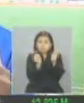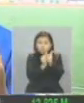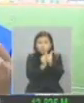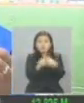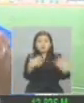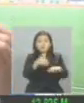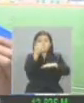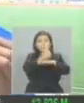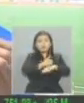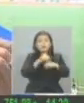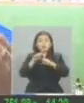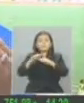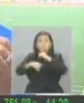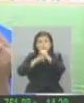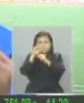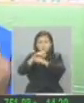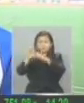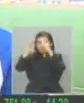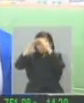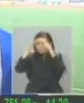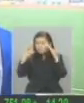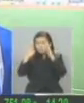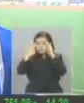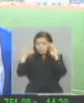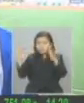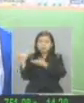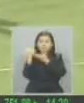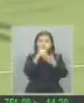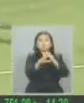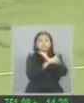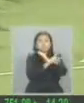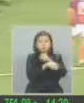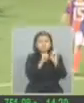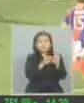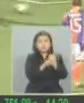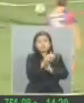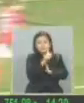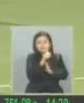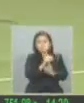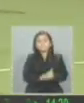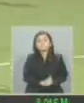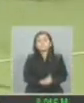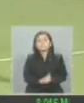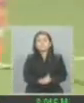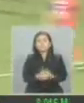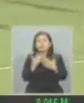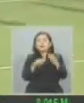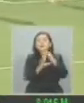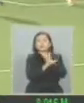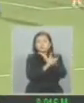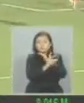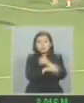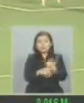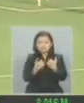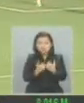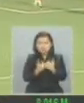ช8ปีที่เขาอยู่เวียดนามคิดว่าคงมาช่วยศรีราชาตรงจุดนี้ได้ครับผม ส่วนผลงานของศรีราชาซูซูกินัดล่าสุดเ